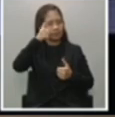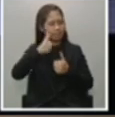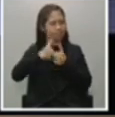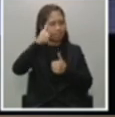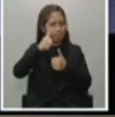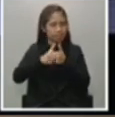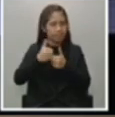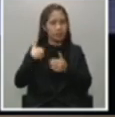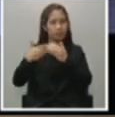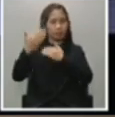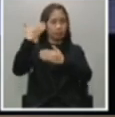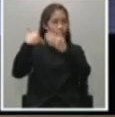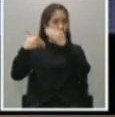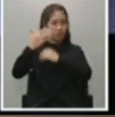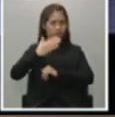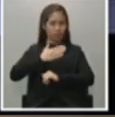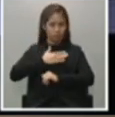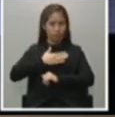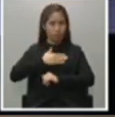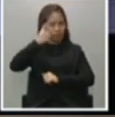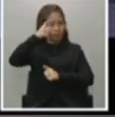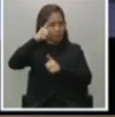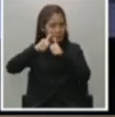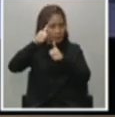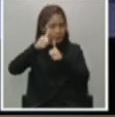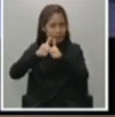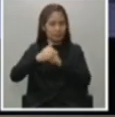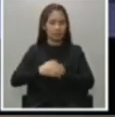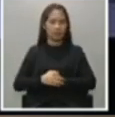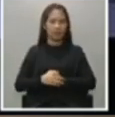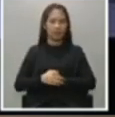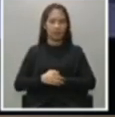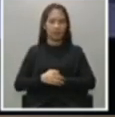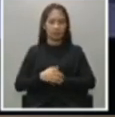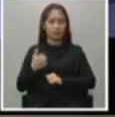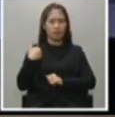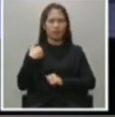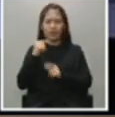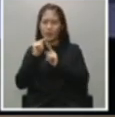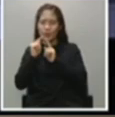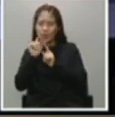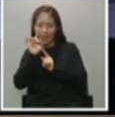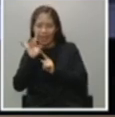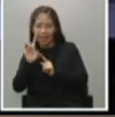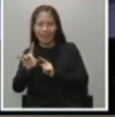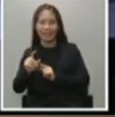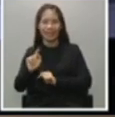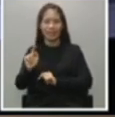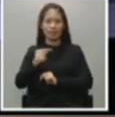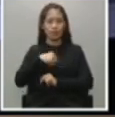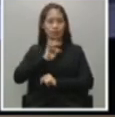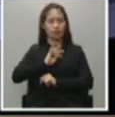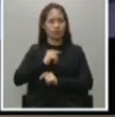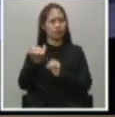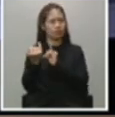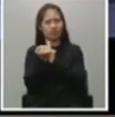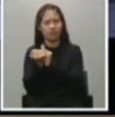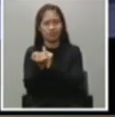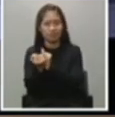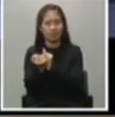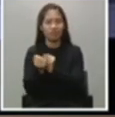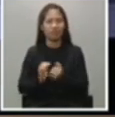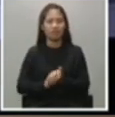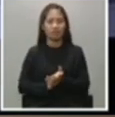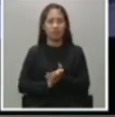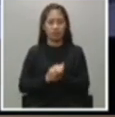ล้วมันเป็นประวัติศาสตร์ของผมนะครับวันนั้นผมก็แย่กับท่านประธานาธิบดีคือท่านมีผมมีความรู้สึกคุ้นเคยกับท่านน